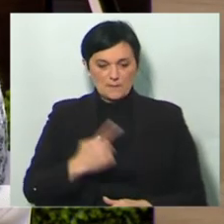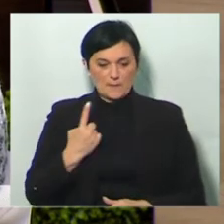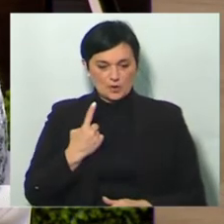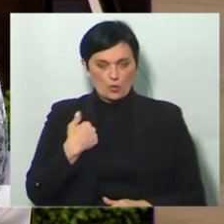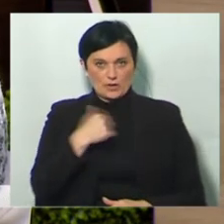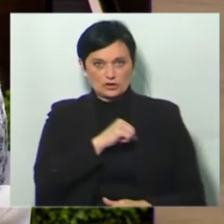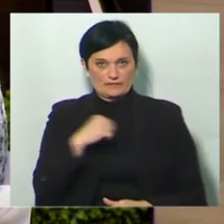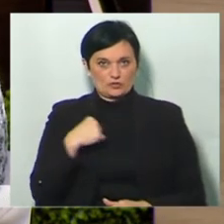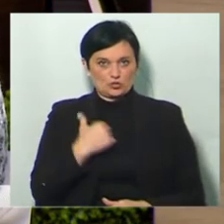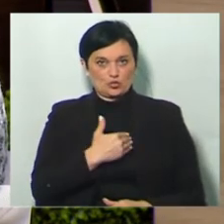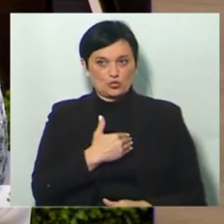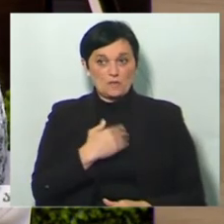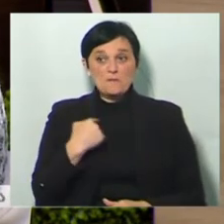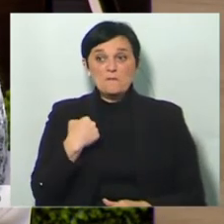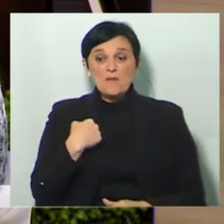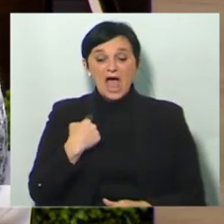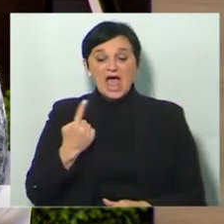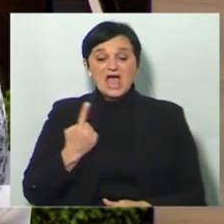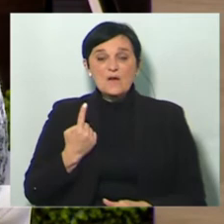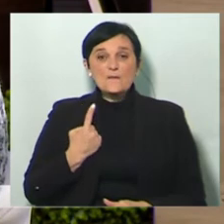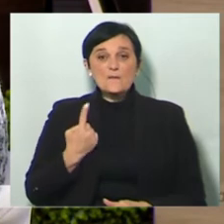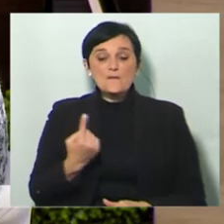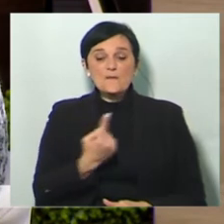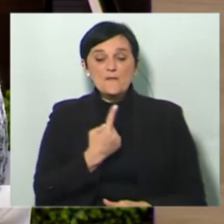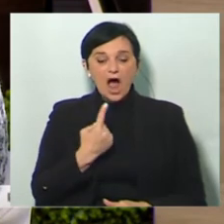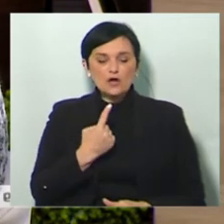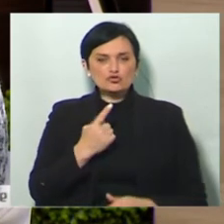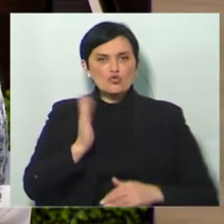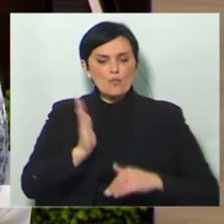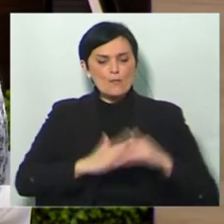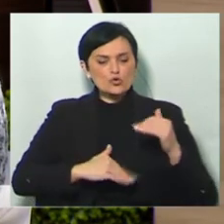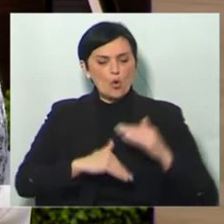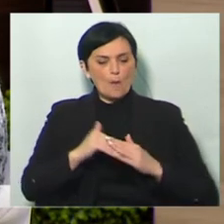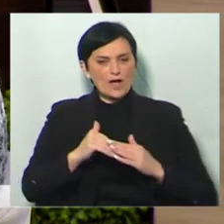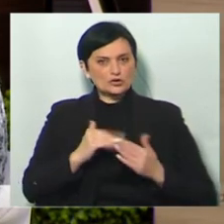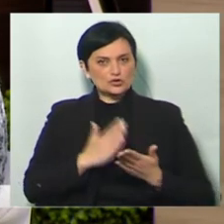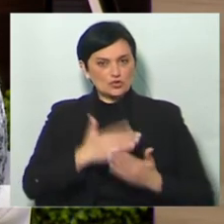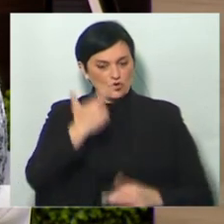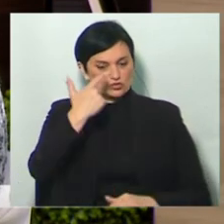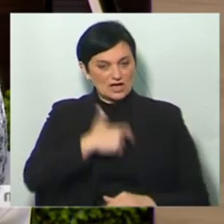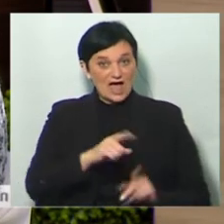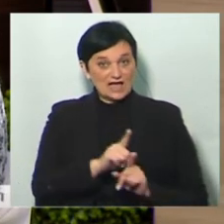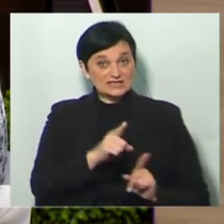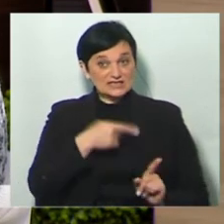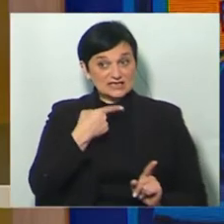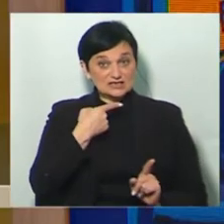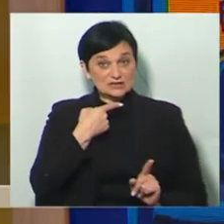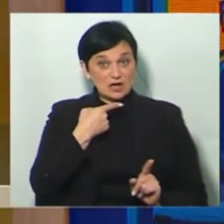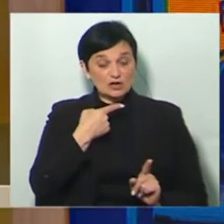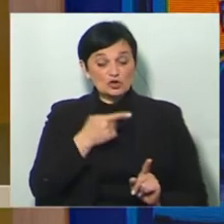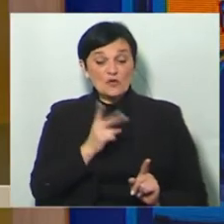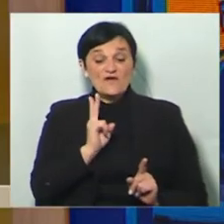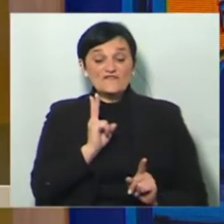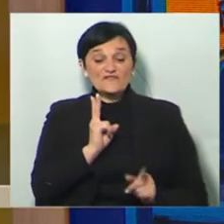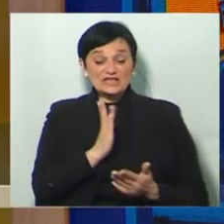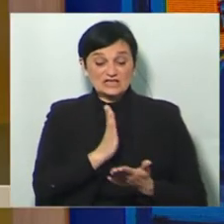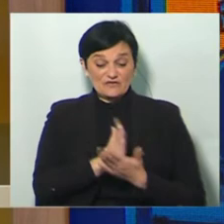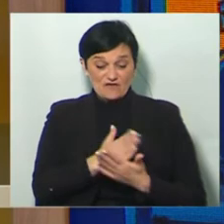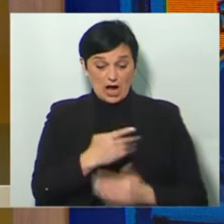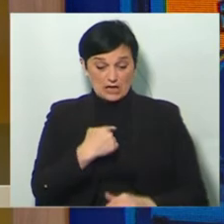მარტოობისო, მე ვარ მარტოობის პროფესიონალიო, ესე იძახდა. და ის თუ ვინ ვარ